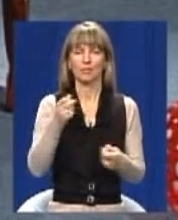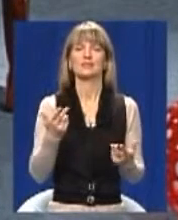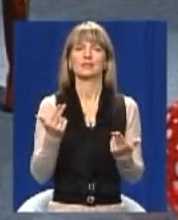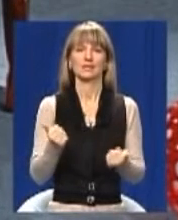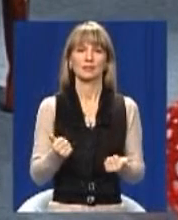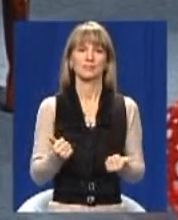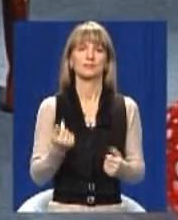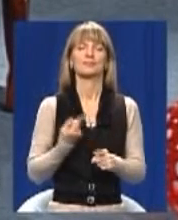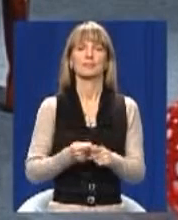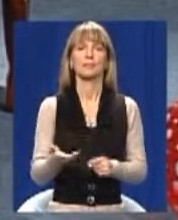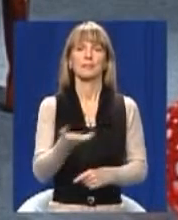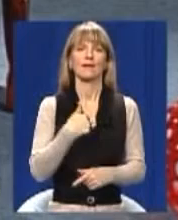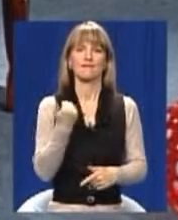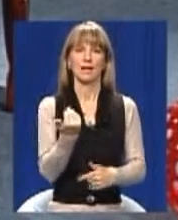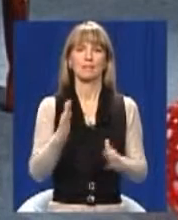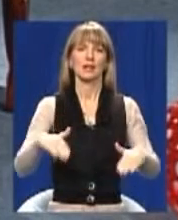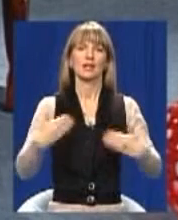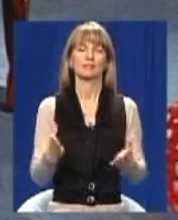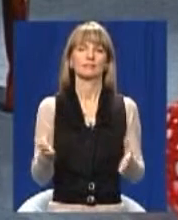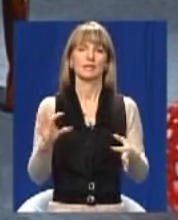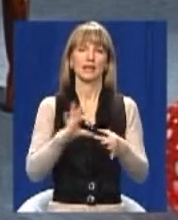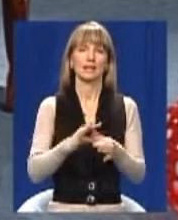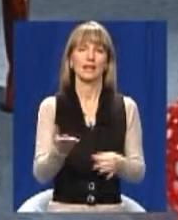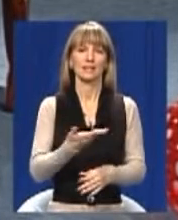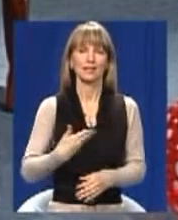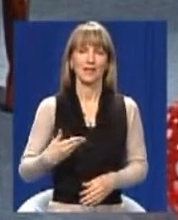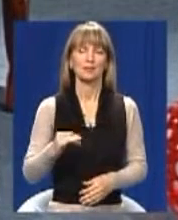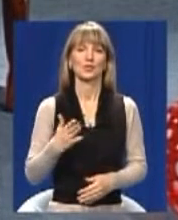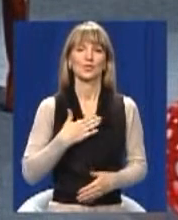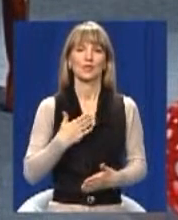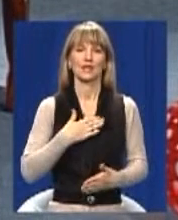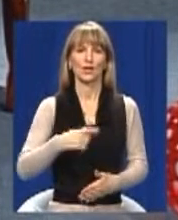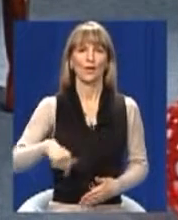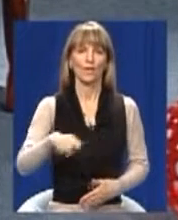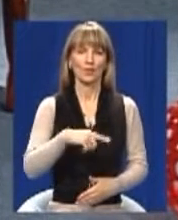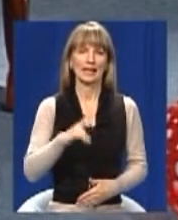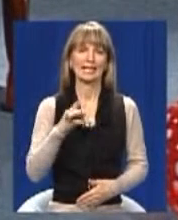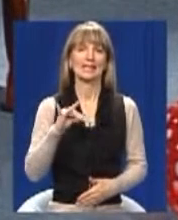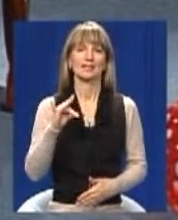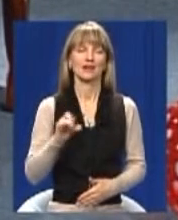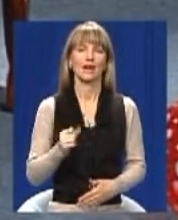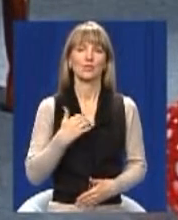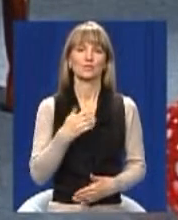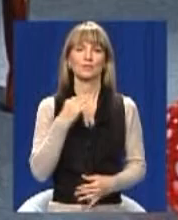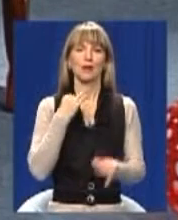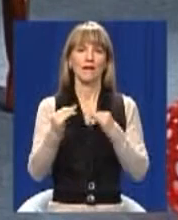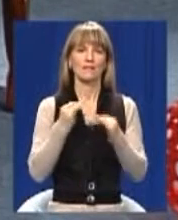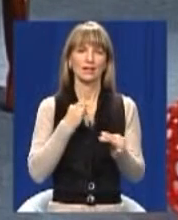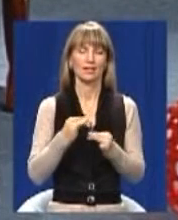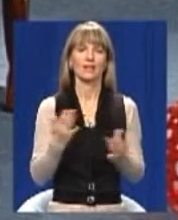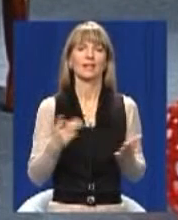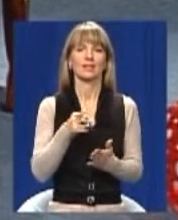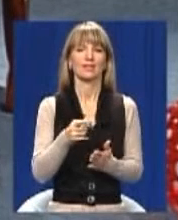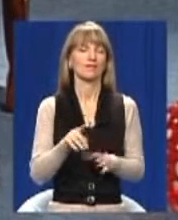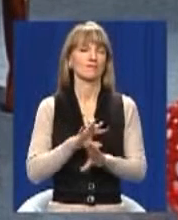Так. Тож ми вам пропонуємо приєднатися до нас і до нашого кола. Кіра, хочу поговорити, а чи як